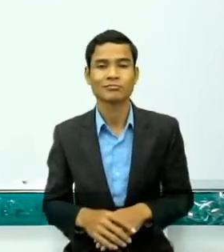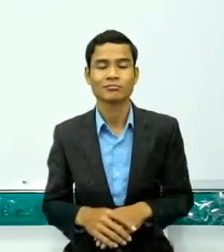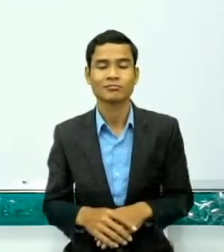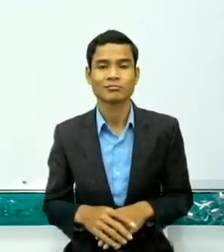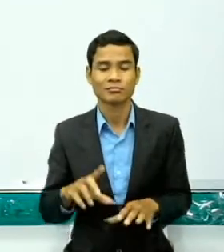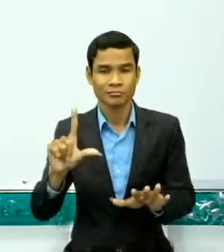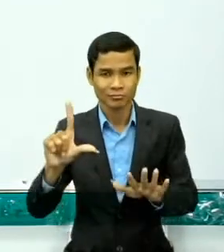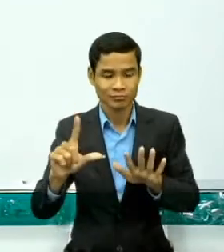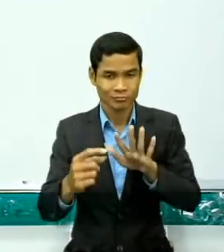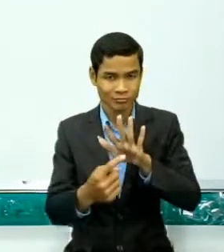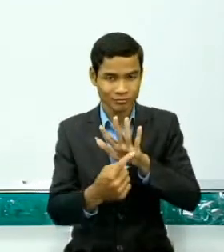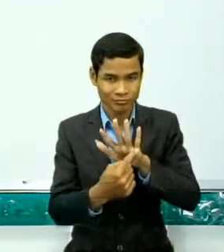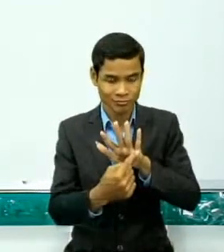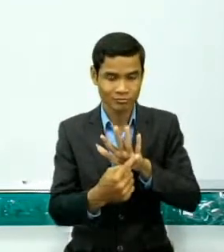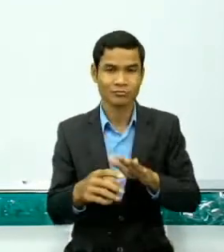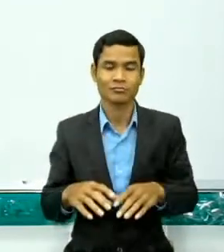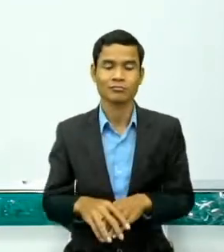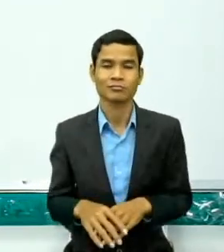ជឿ